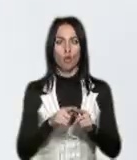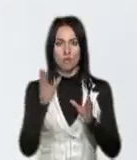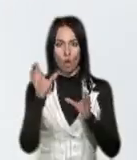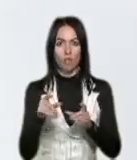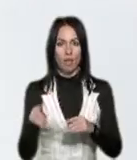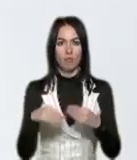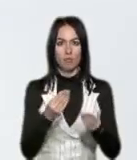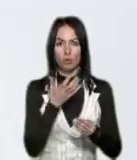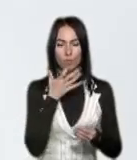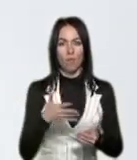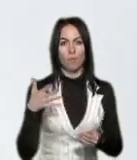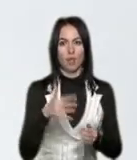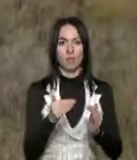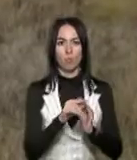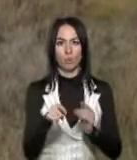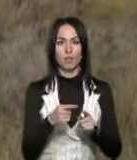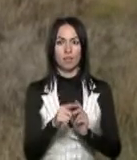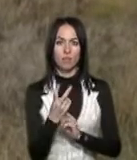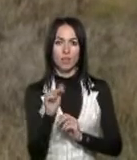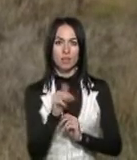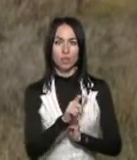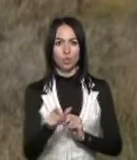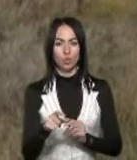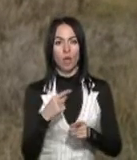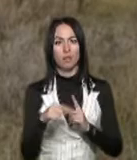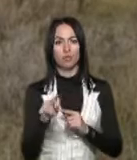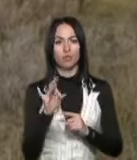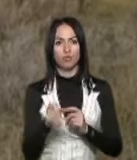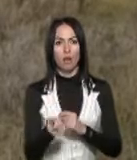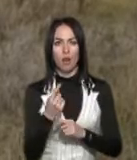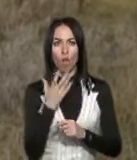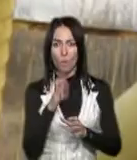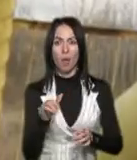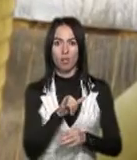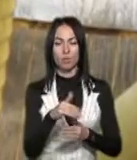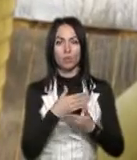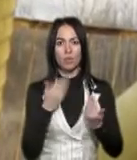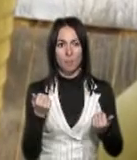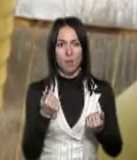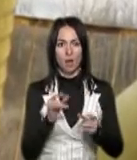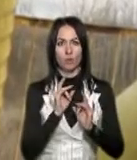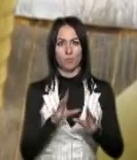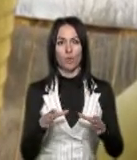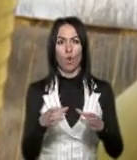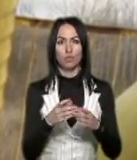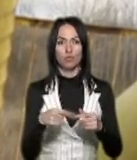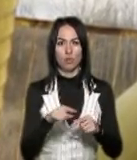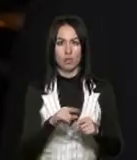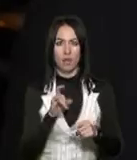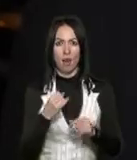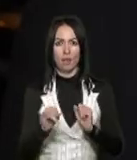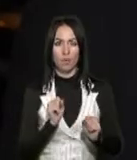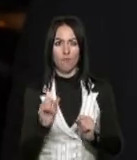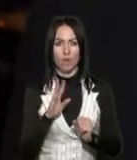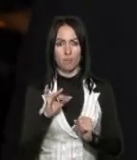у 5 тисяч будинків. Це 12 тисяч людей. Альтернативних джерел опалення в них немає, розповів очільник райадміністрації Валерій Мірошник.